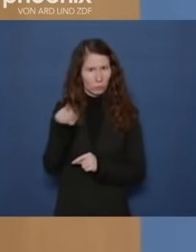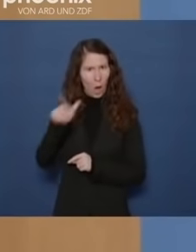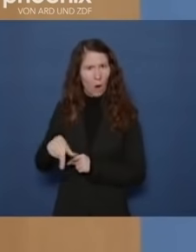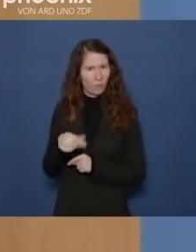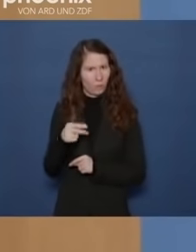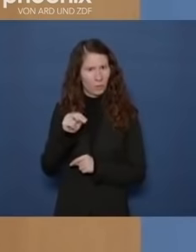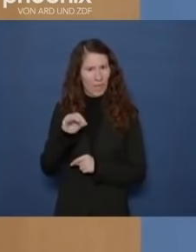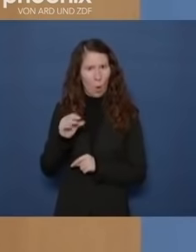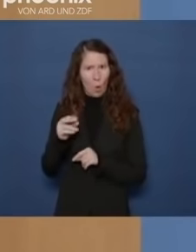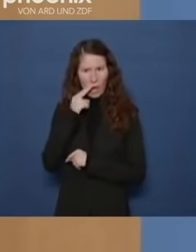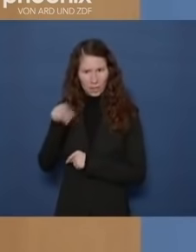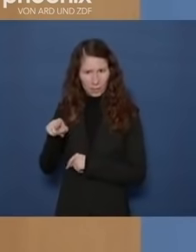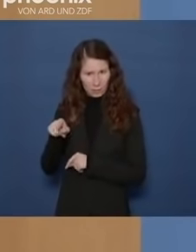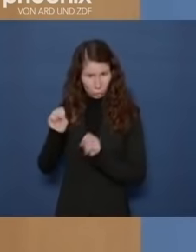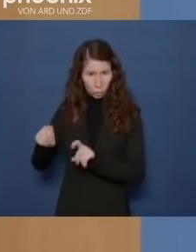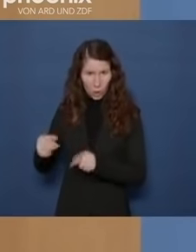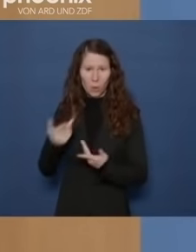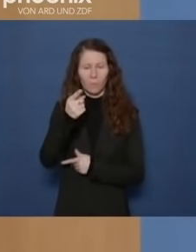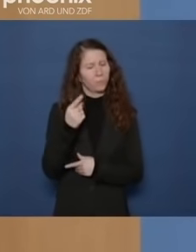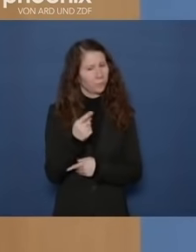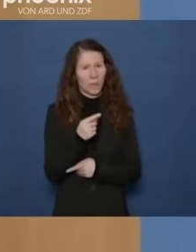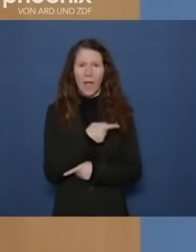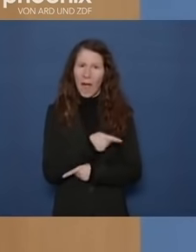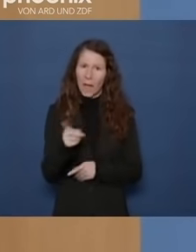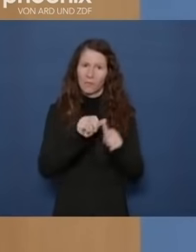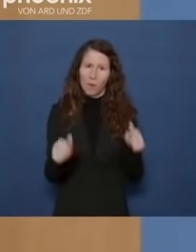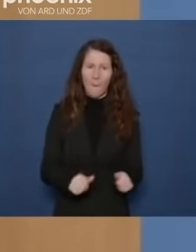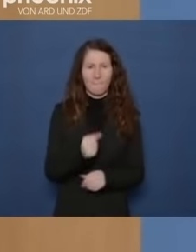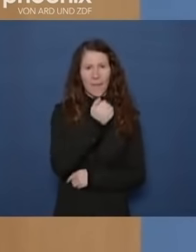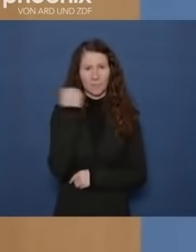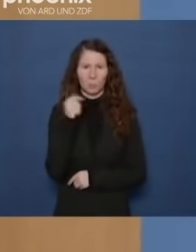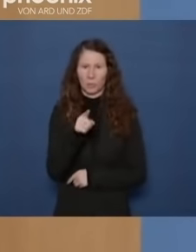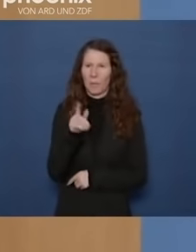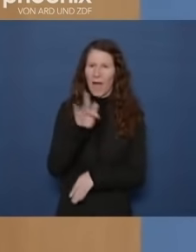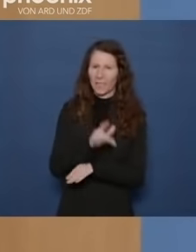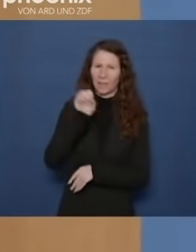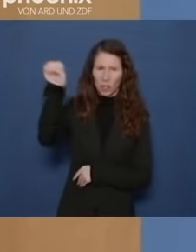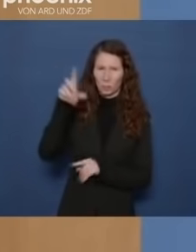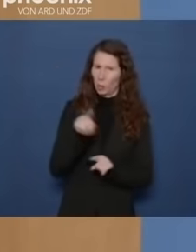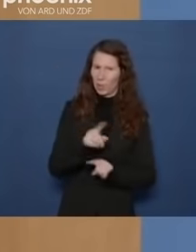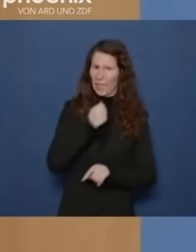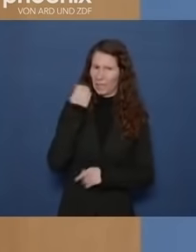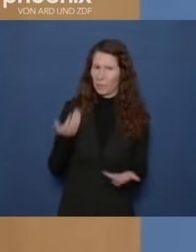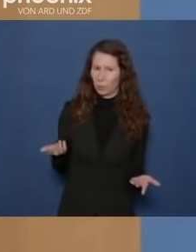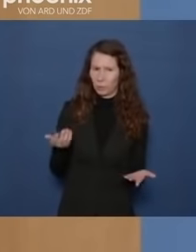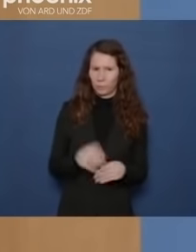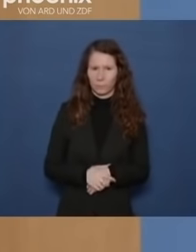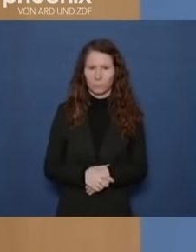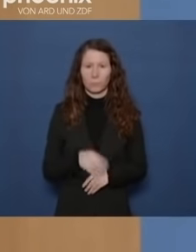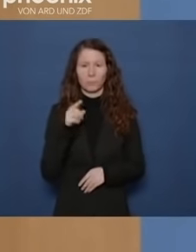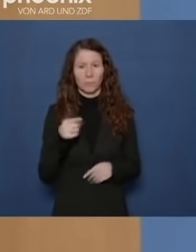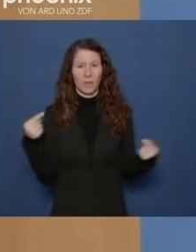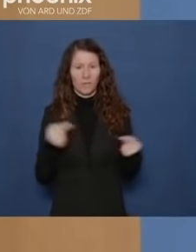Neonazis? Gegen jede Form des Extremismus und jegliche Verbrechen. Aber Antifaschismus ist ja kein Extremismus. Sollen